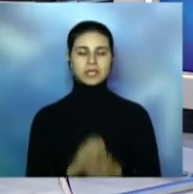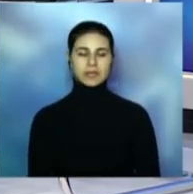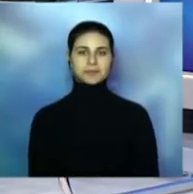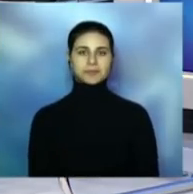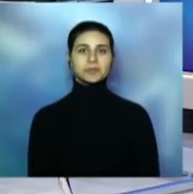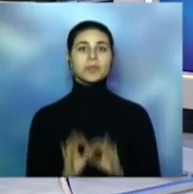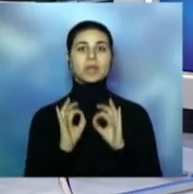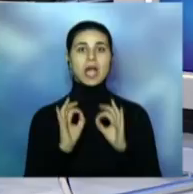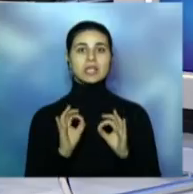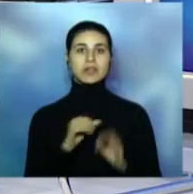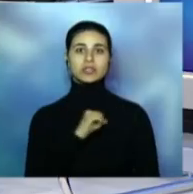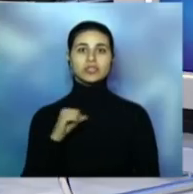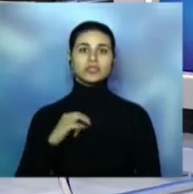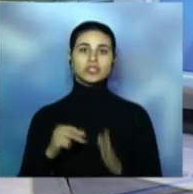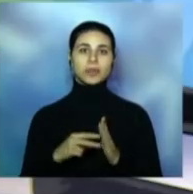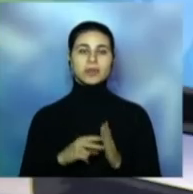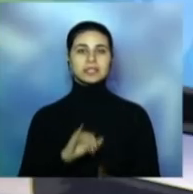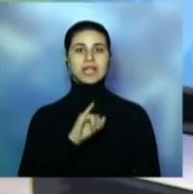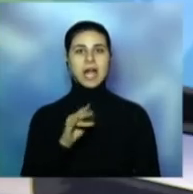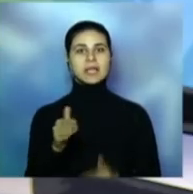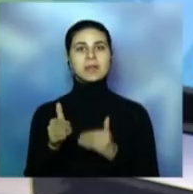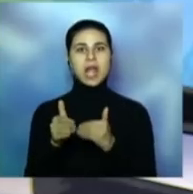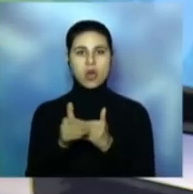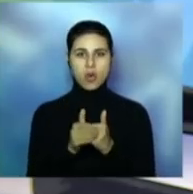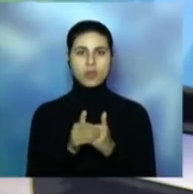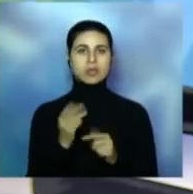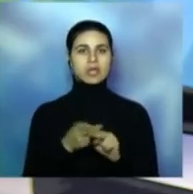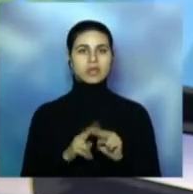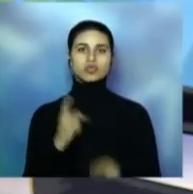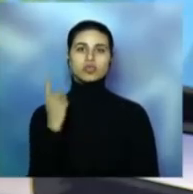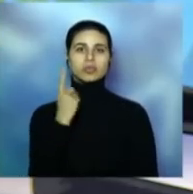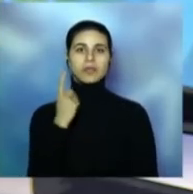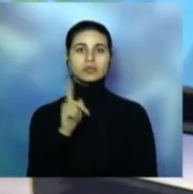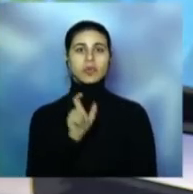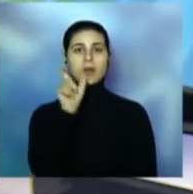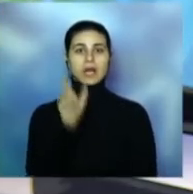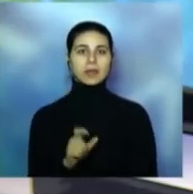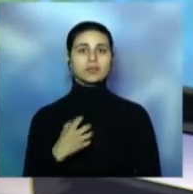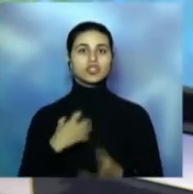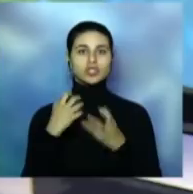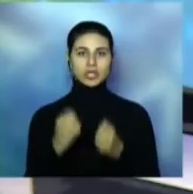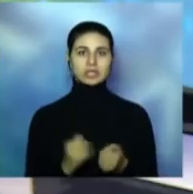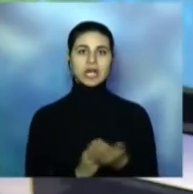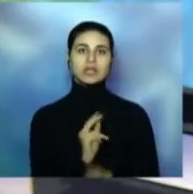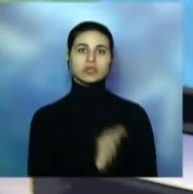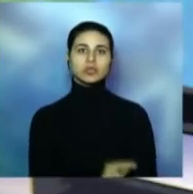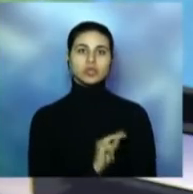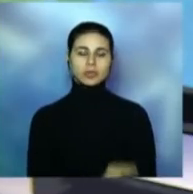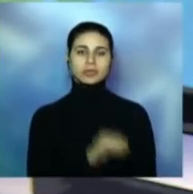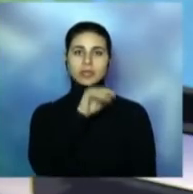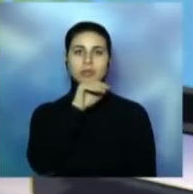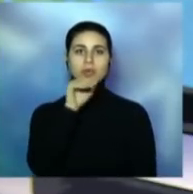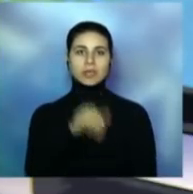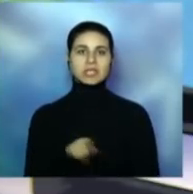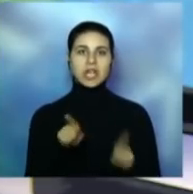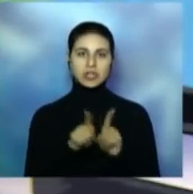ადეკვატური თვითშეფასება ან ადეკვატურთან მიახლოებული, ეს არის უმთავრესი იმისთვის, რომ ადამიანი ჯანსაღად ფუნქციონირებდეს